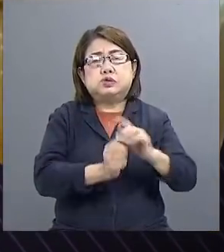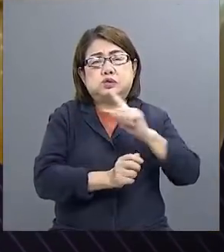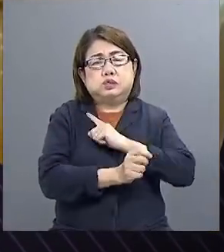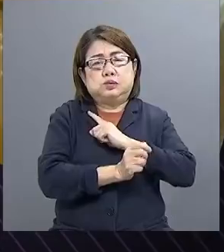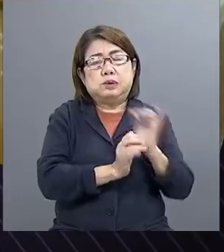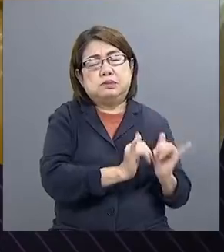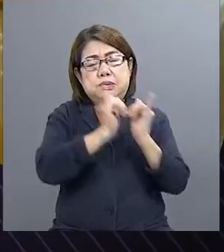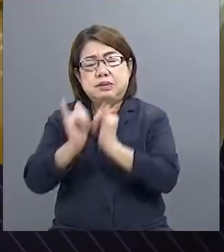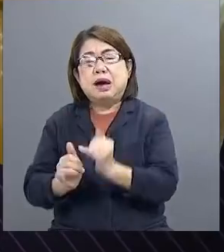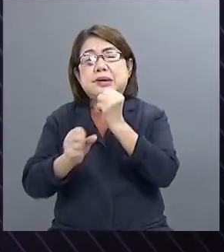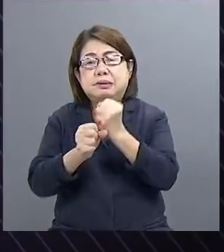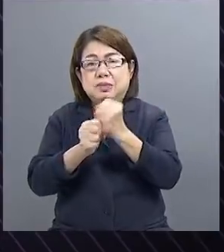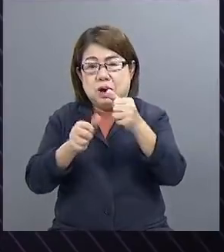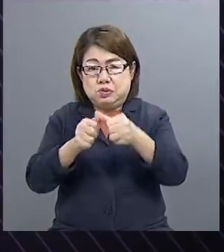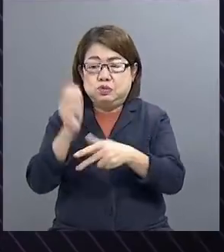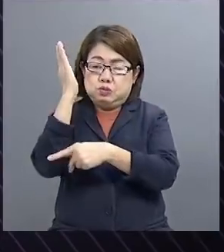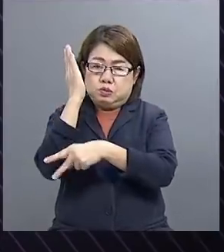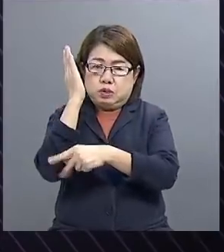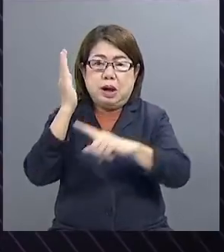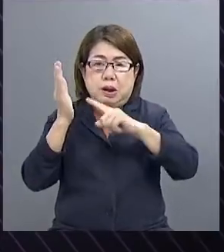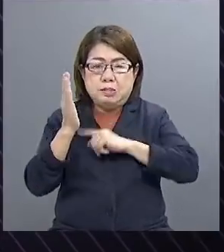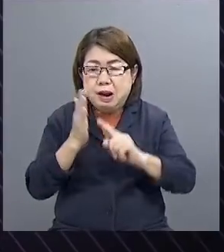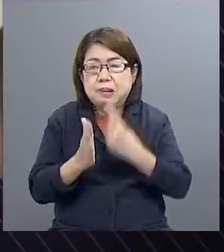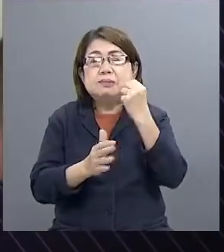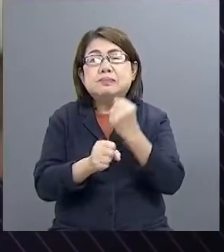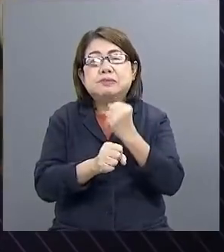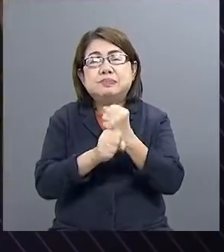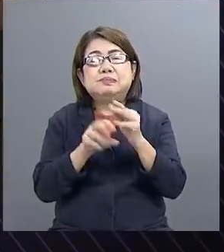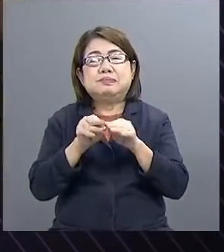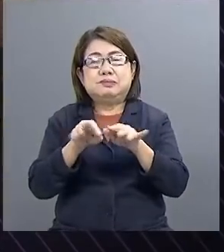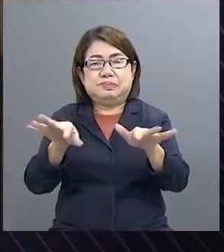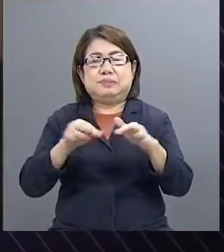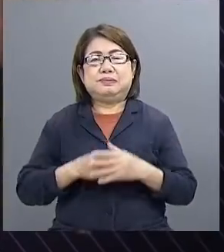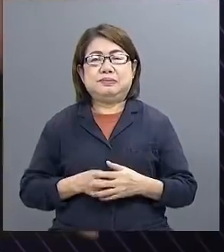เป็นผู้นำพาเผยแพร่การกินโอ้เอ๋วจนเป็นที่นิยมค่ะ